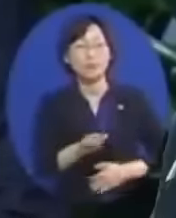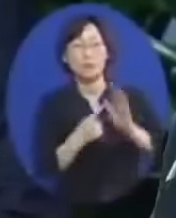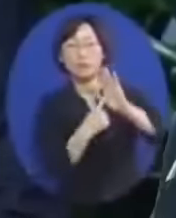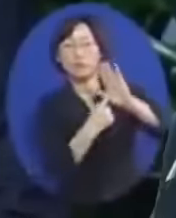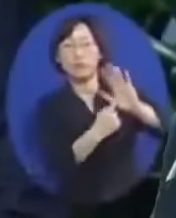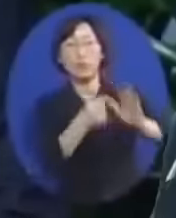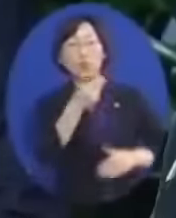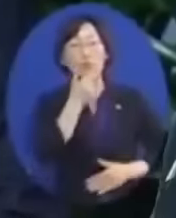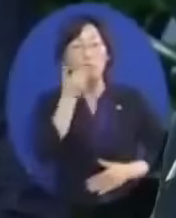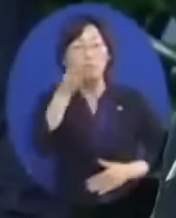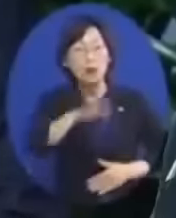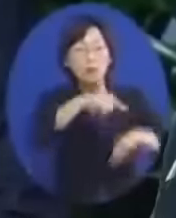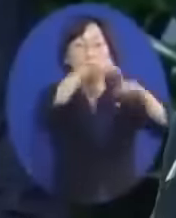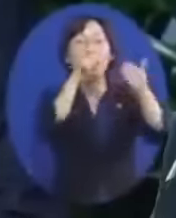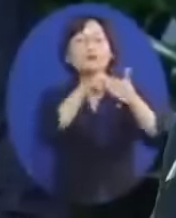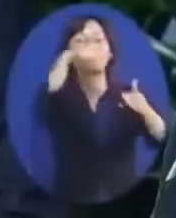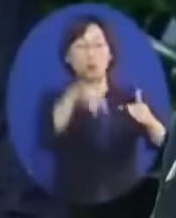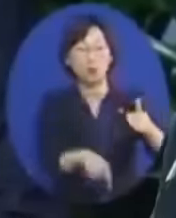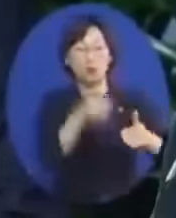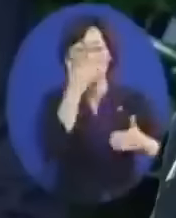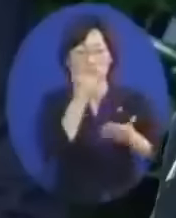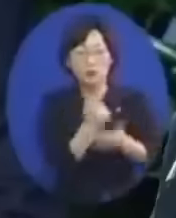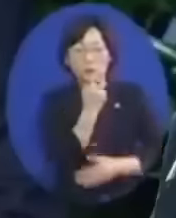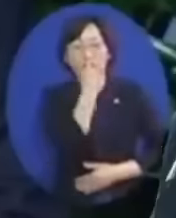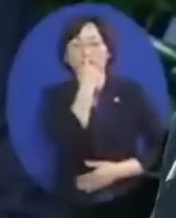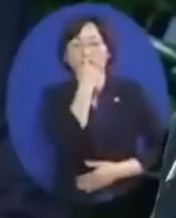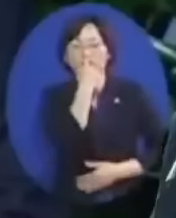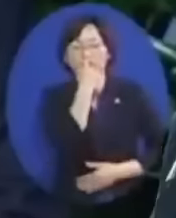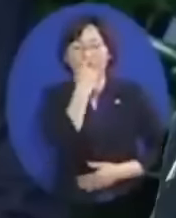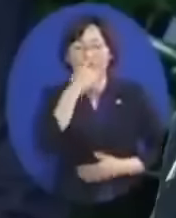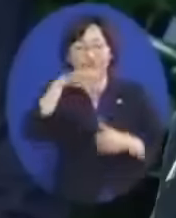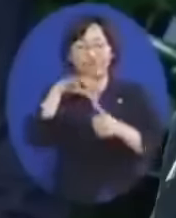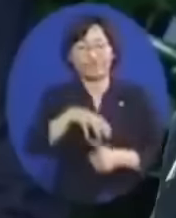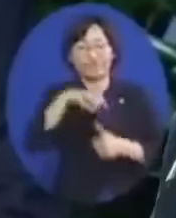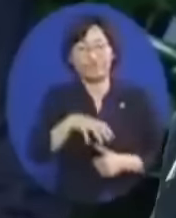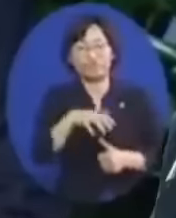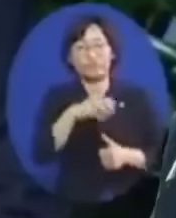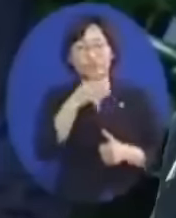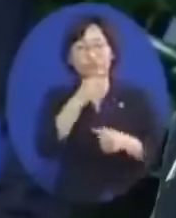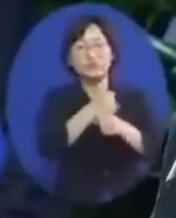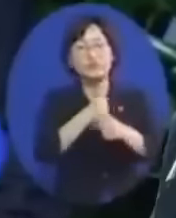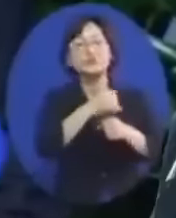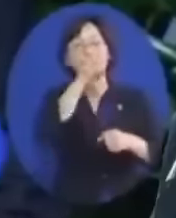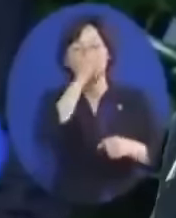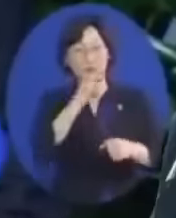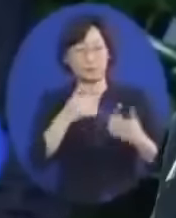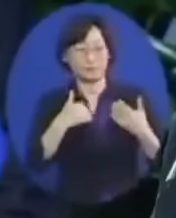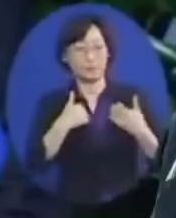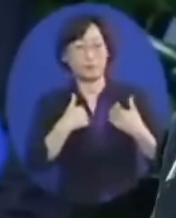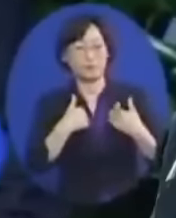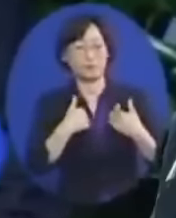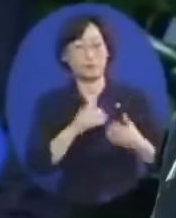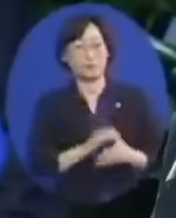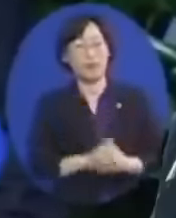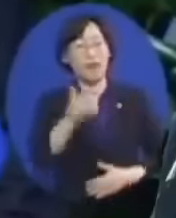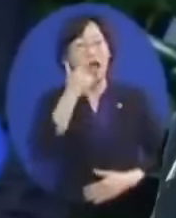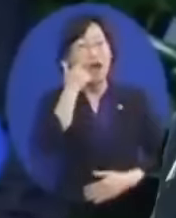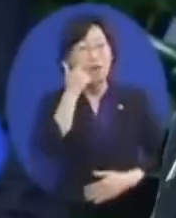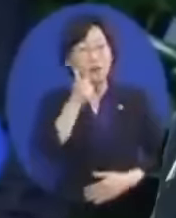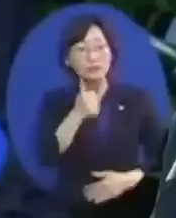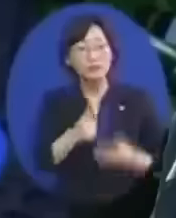놓지 않지만 우리 마음속에는 죄책과 정죄의 짐이 있습니다. 저는